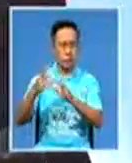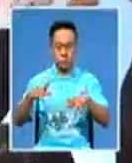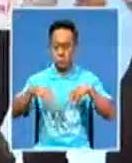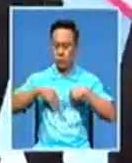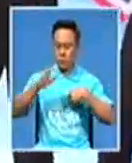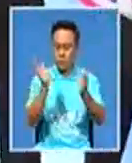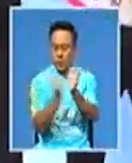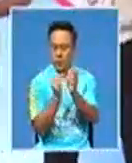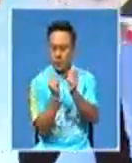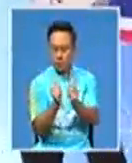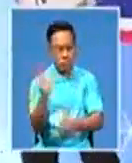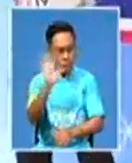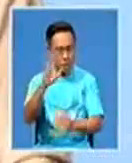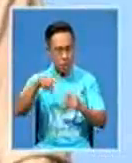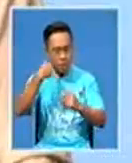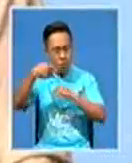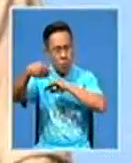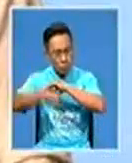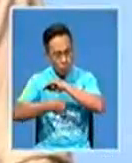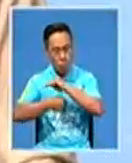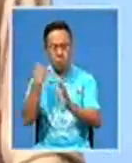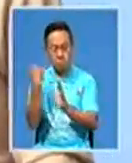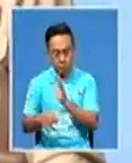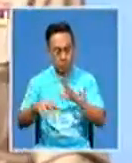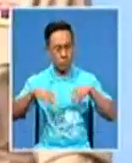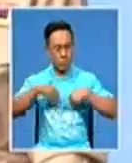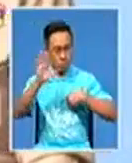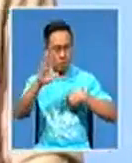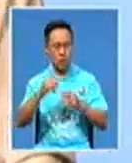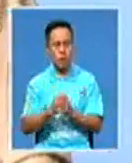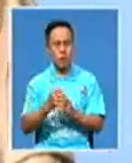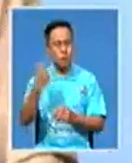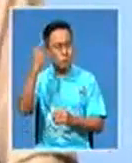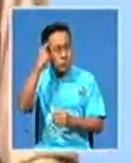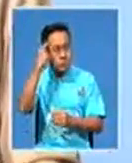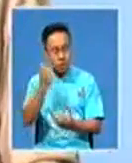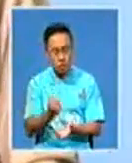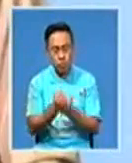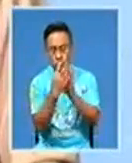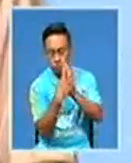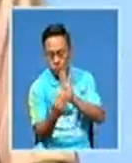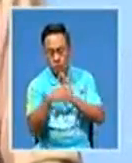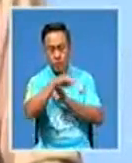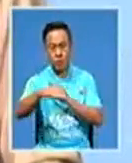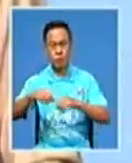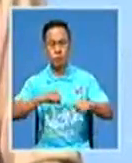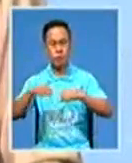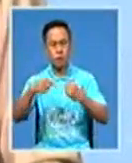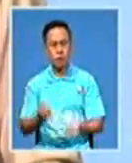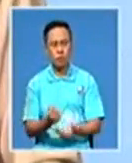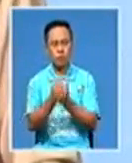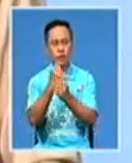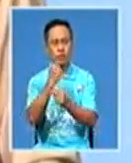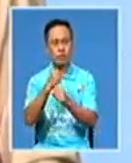อมรับพฤติกรรมทุจริตคอร์รัปชันและการโกงทุกรูปแบบผมเชื่อว่าการสร้างค่านิยมที่ถูกต้องนี้ก็จะเป็นรากฐานที่สำคั